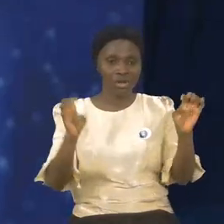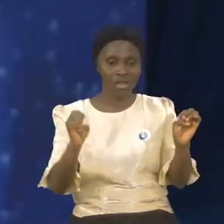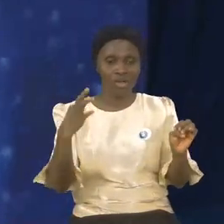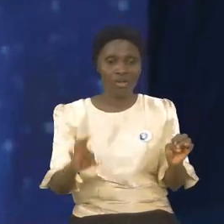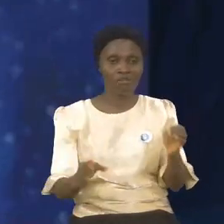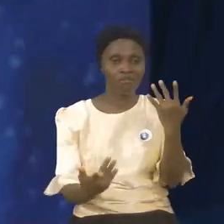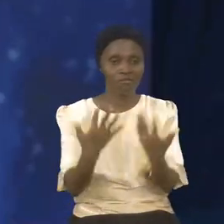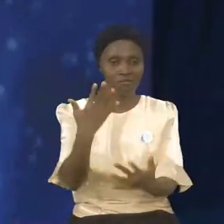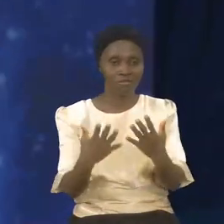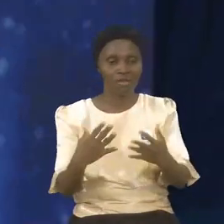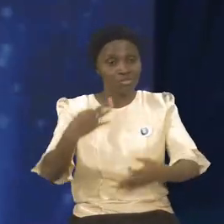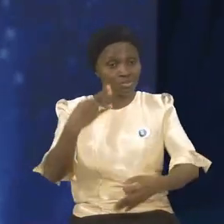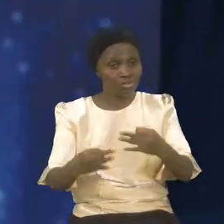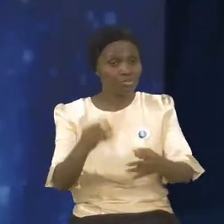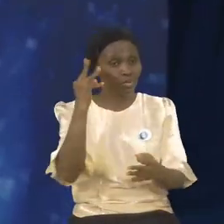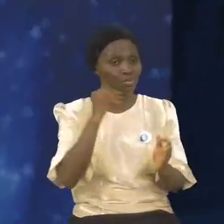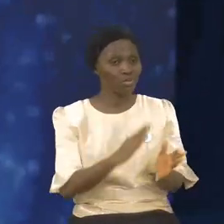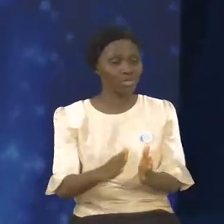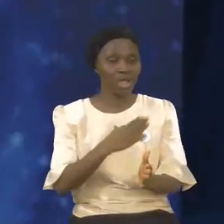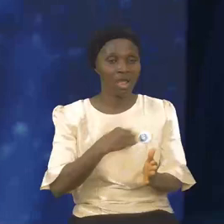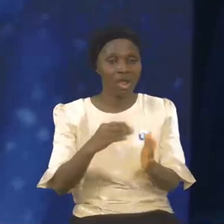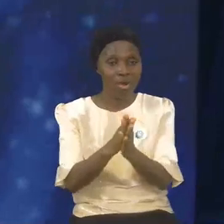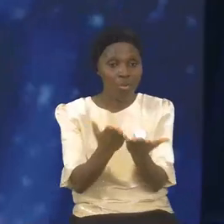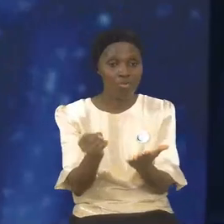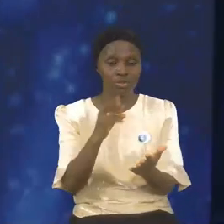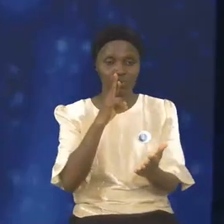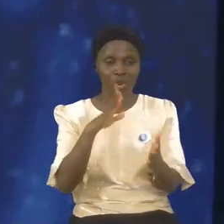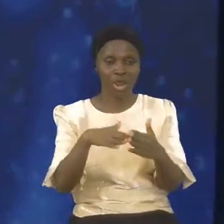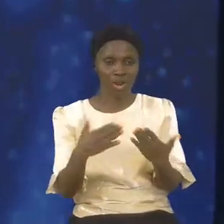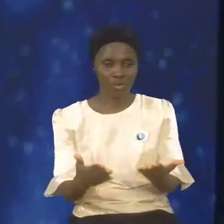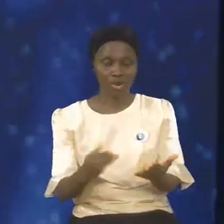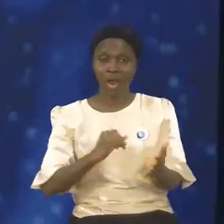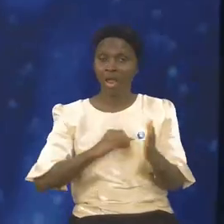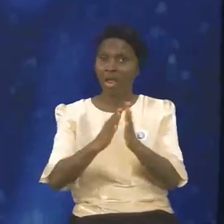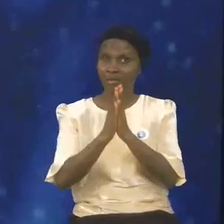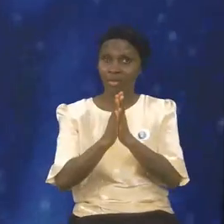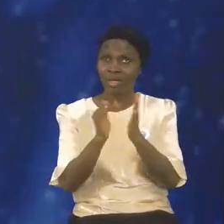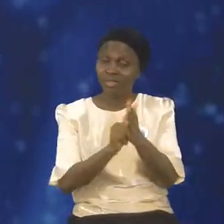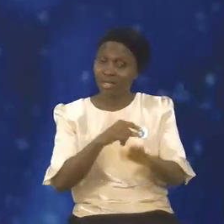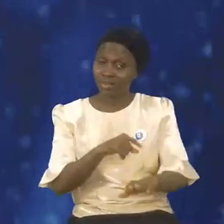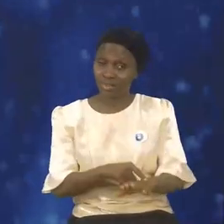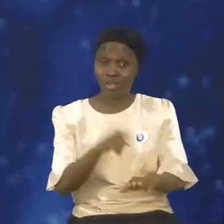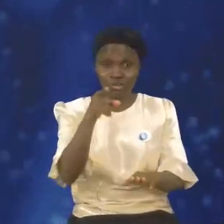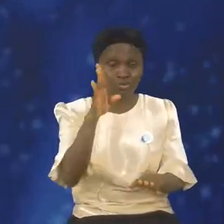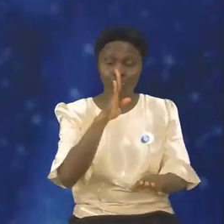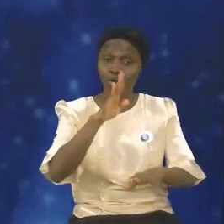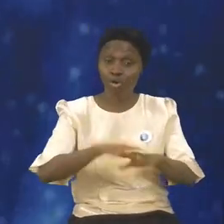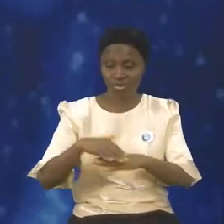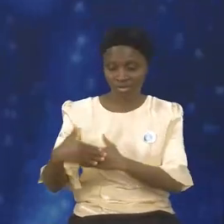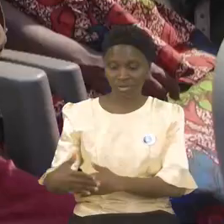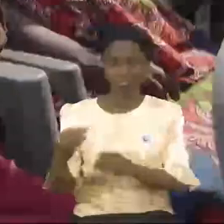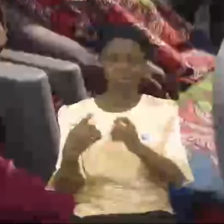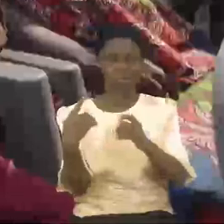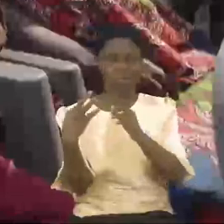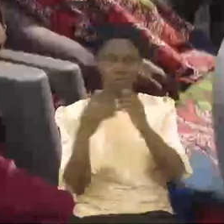le livre de vie sera jeté dans l'état de feu le jugement est mis sur place et les livres